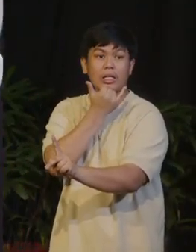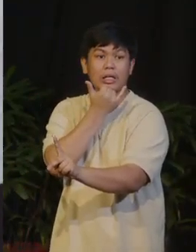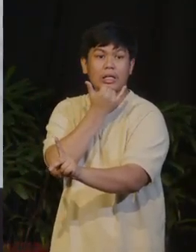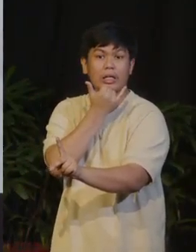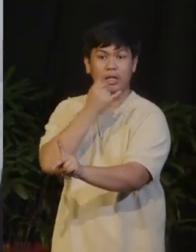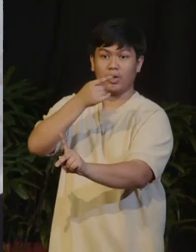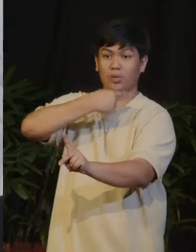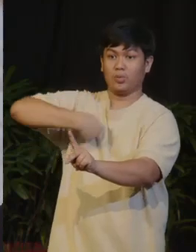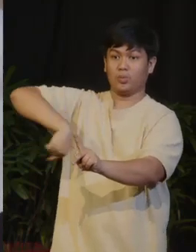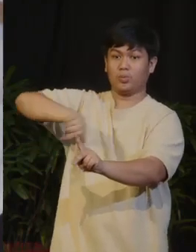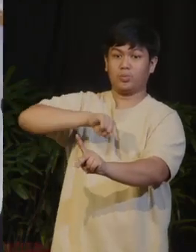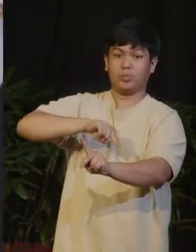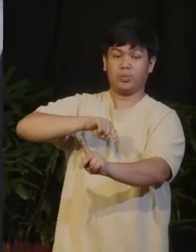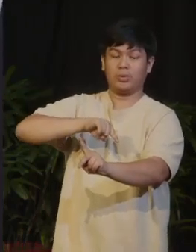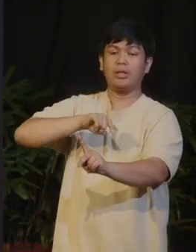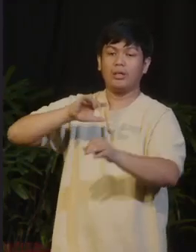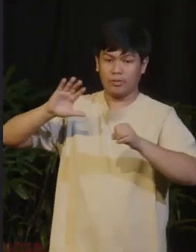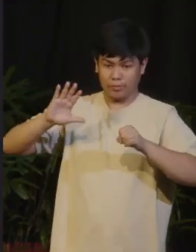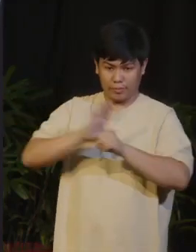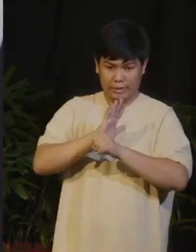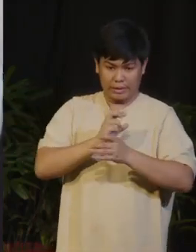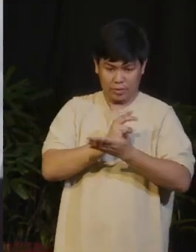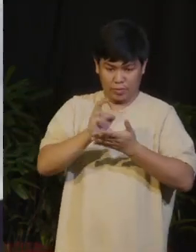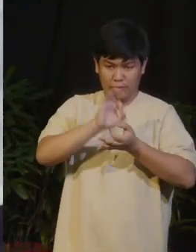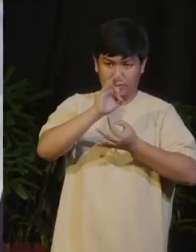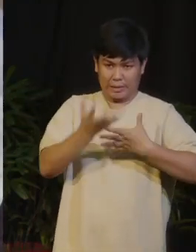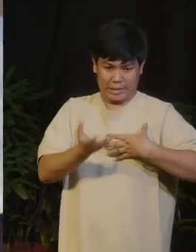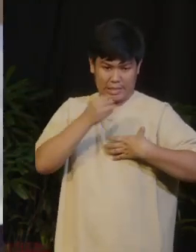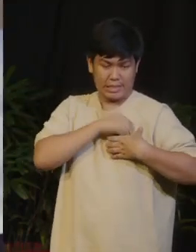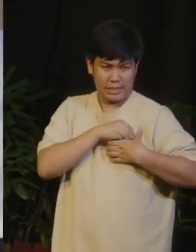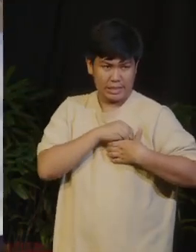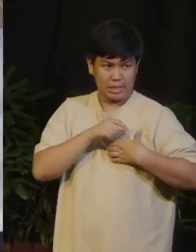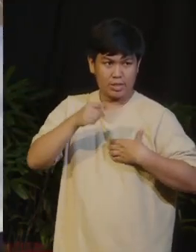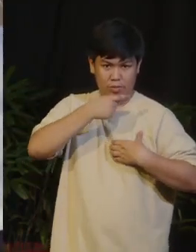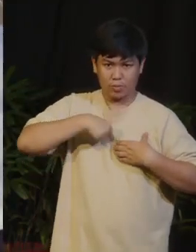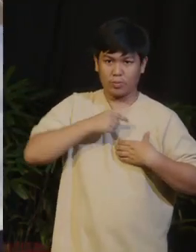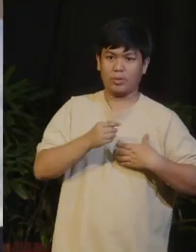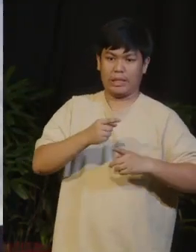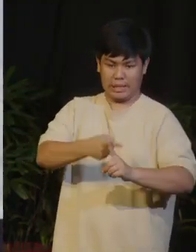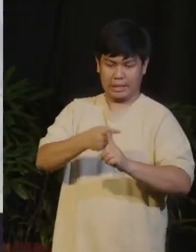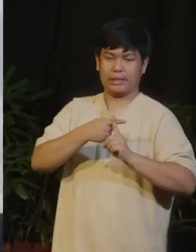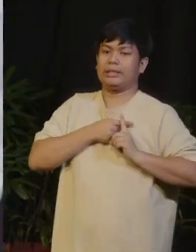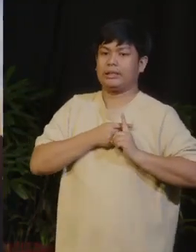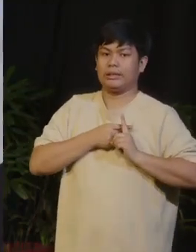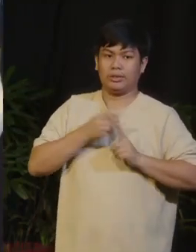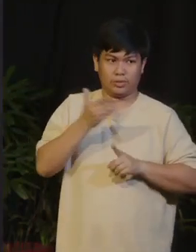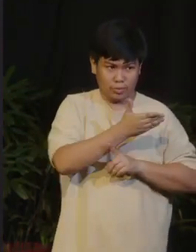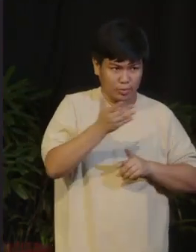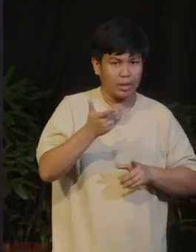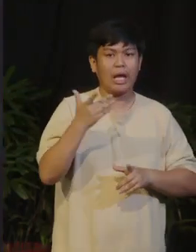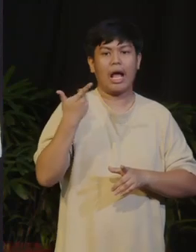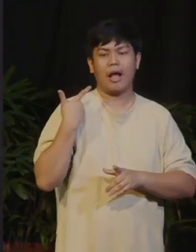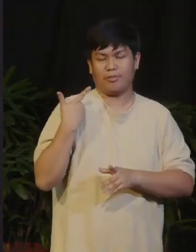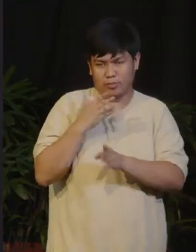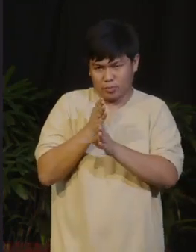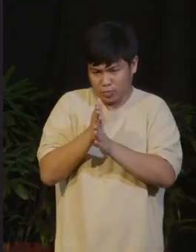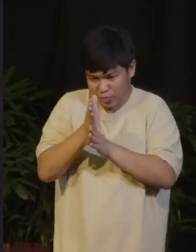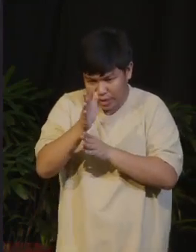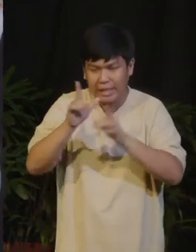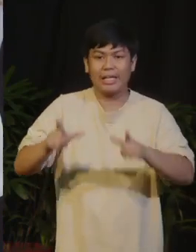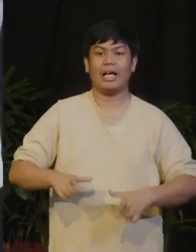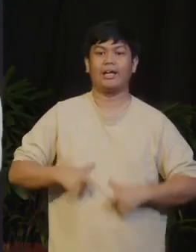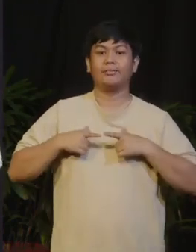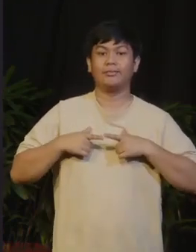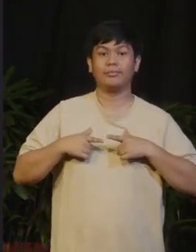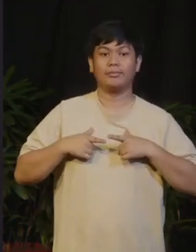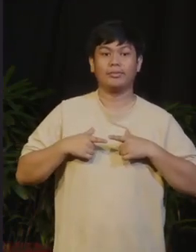kayo na napupuspos ng Espiritu Santo, kayo na kontrolado ng Espiritu Santo, kayo na maayos ang buhay, you